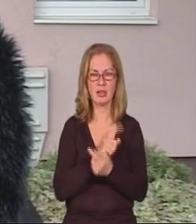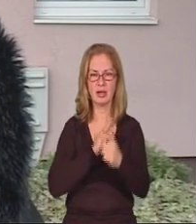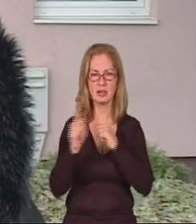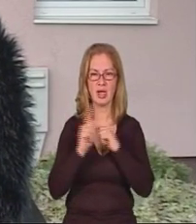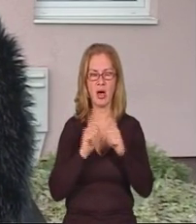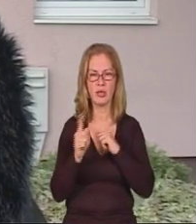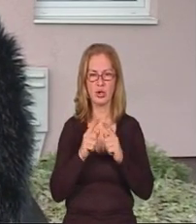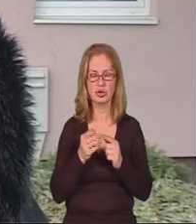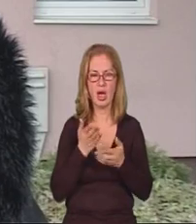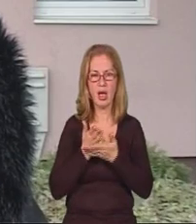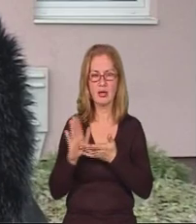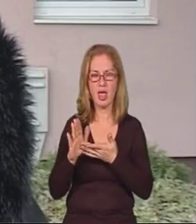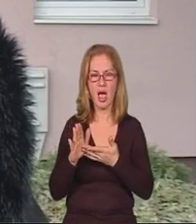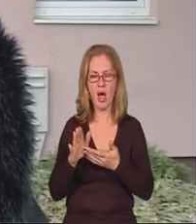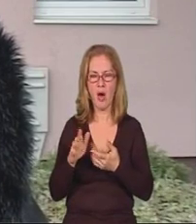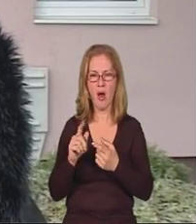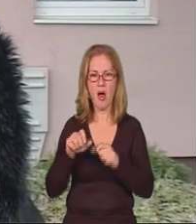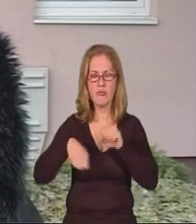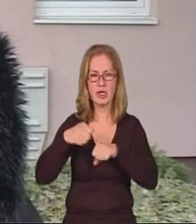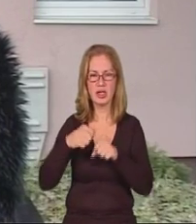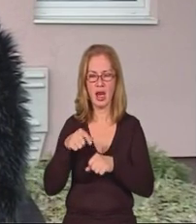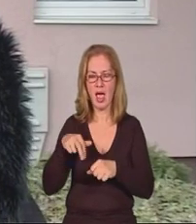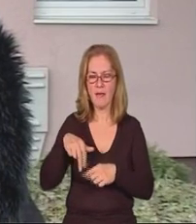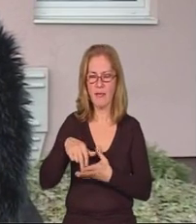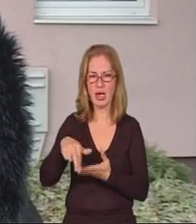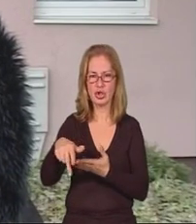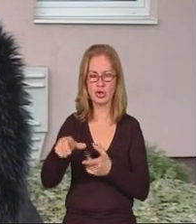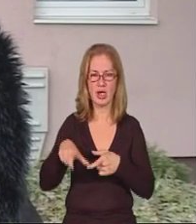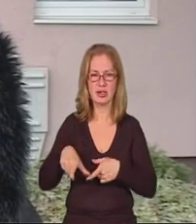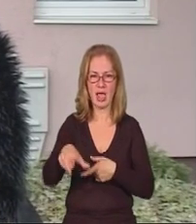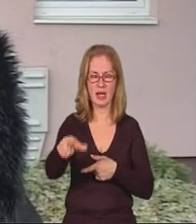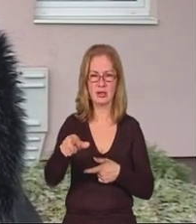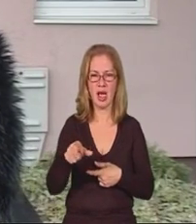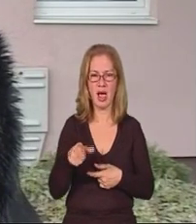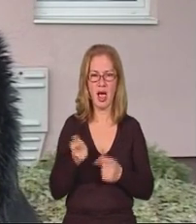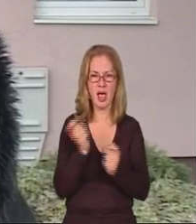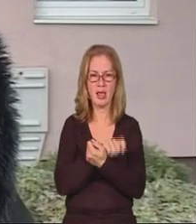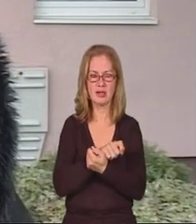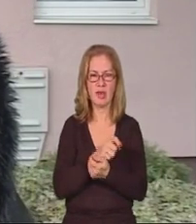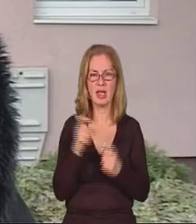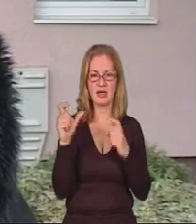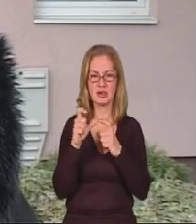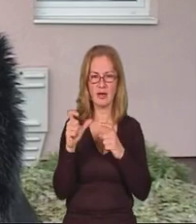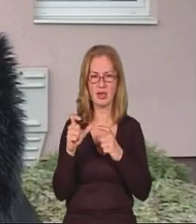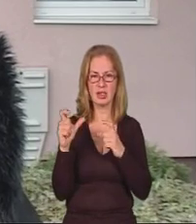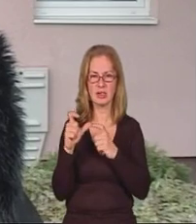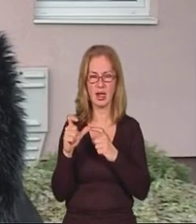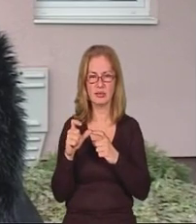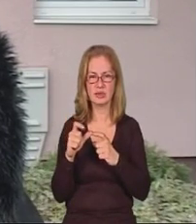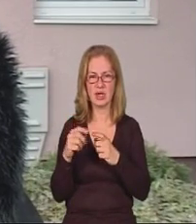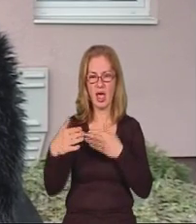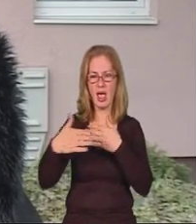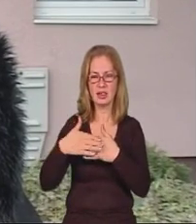izmena režima saobraćaja u delu biciklističke i pešačke staze. Iz istih razloga na snazi je izmena režima saobraćaja u ulici